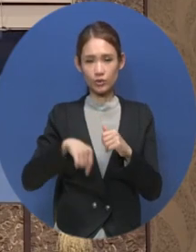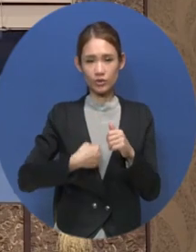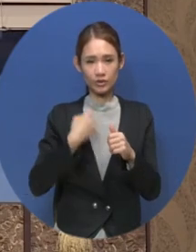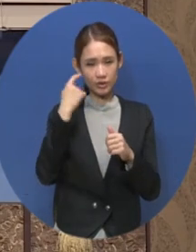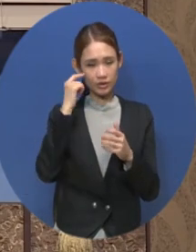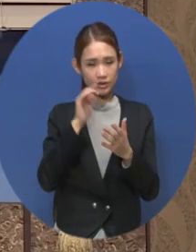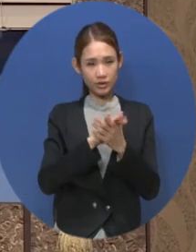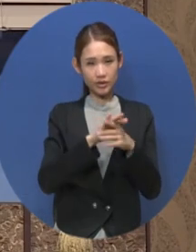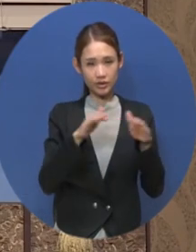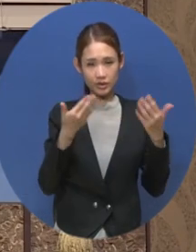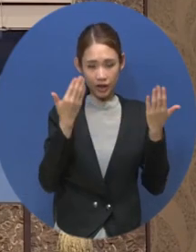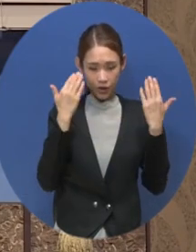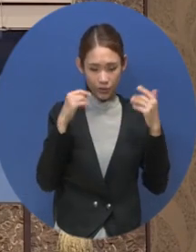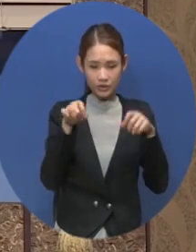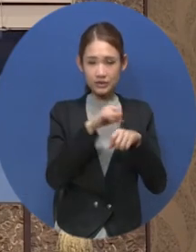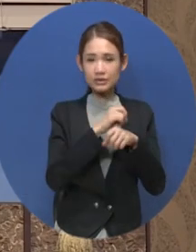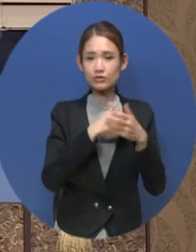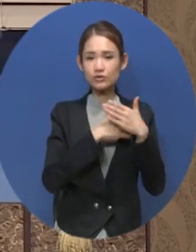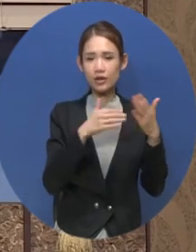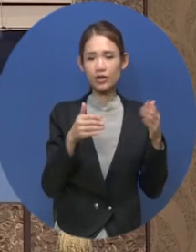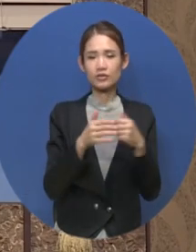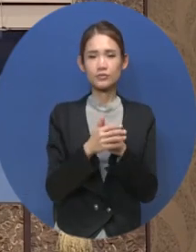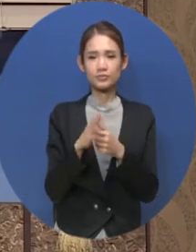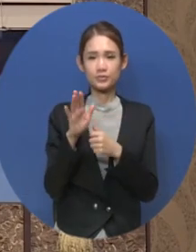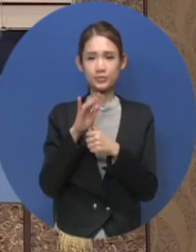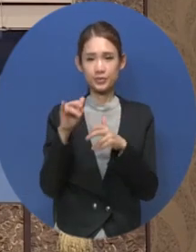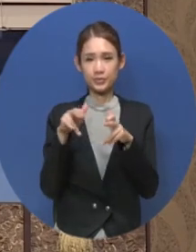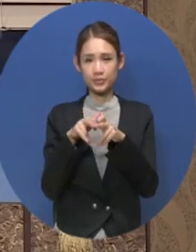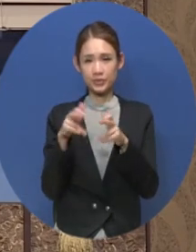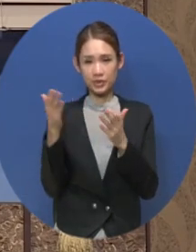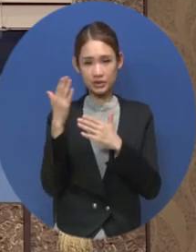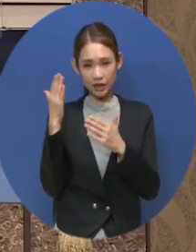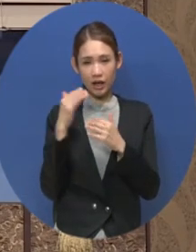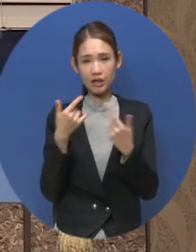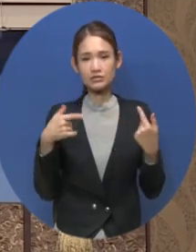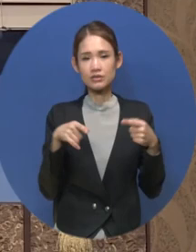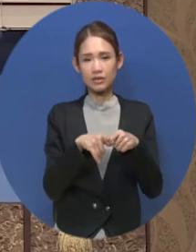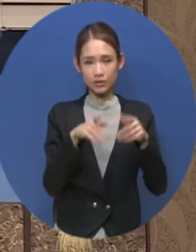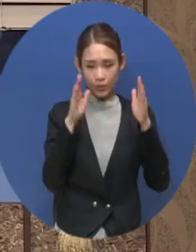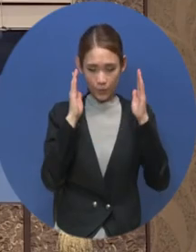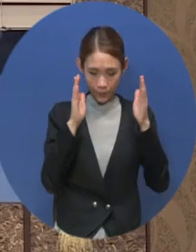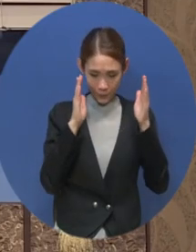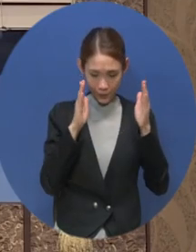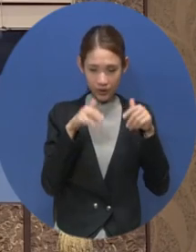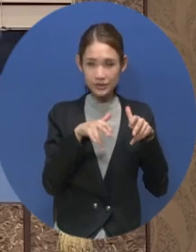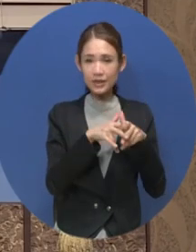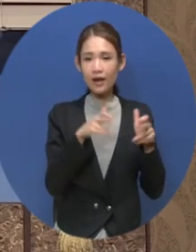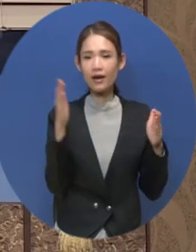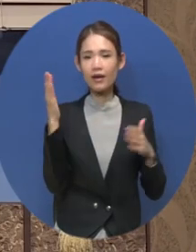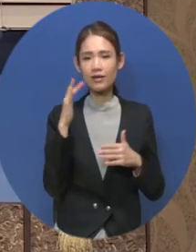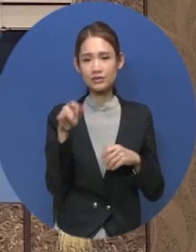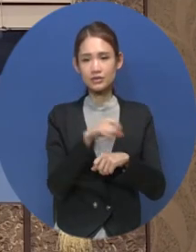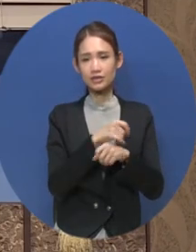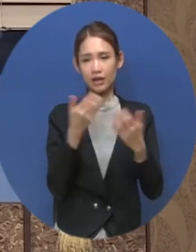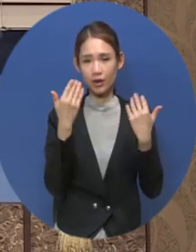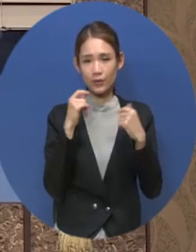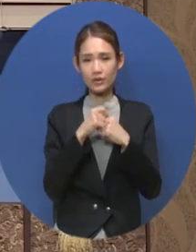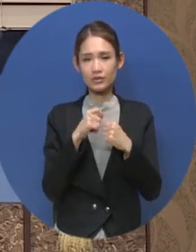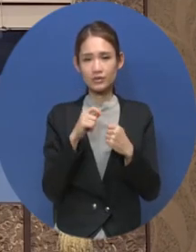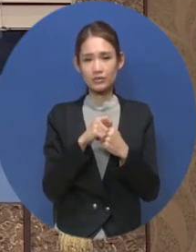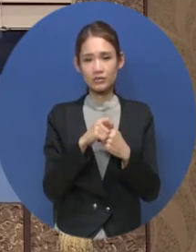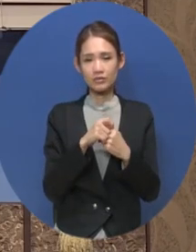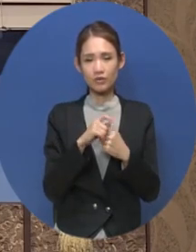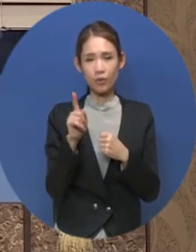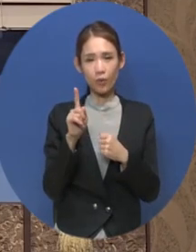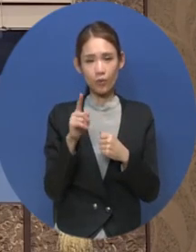일반 학교의 또 특수학급 또 일반 학생의 같이 공부를 하고 있는 장애 학생들 또 특수학교에 있는 분야들을